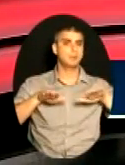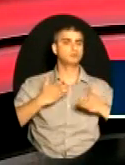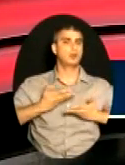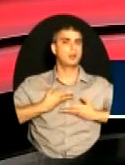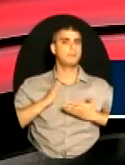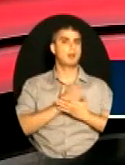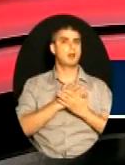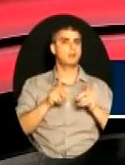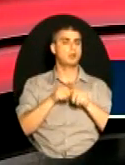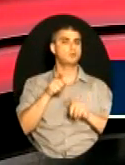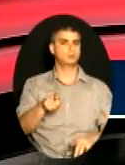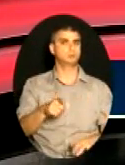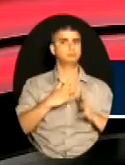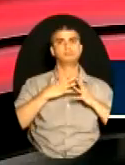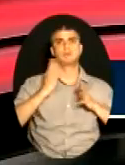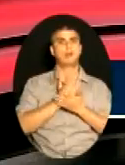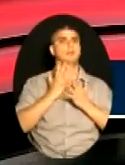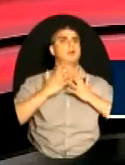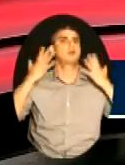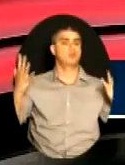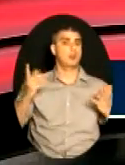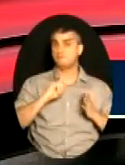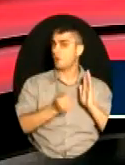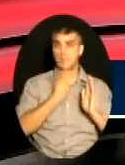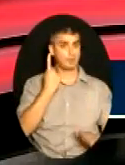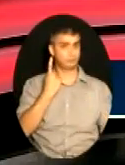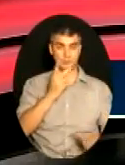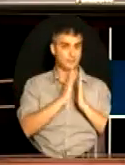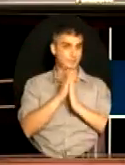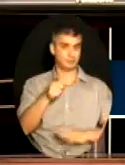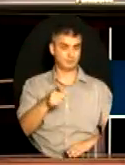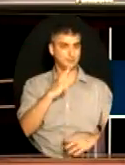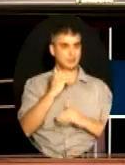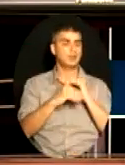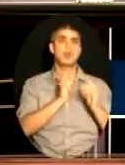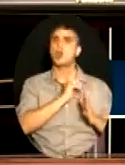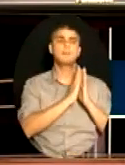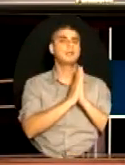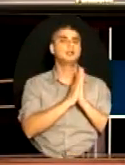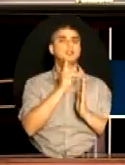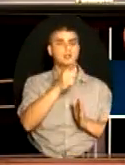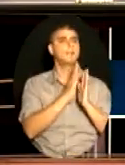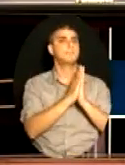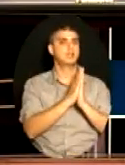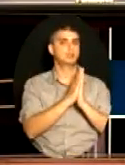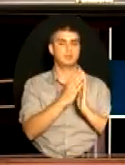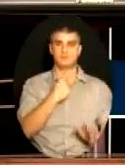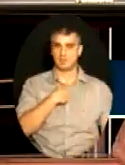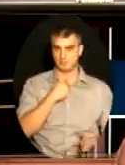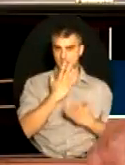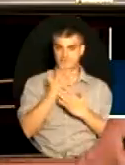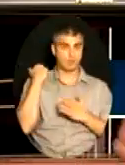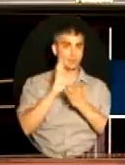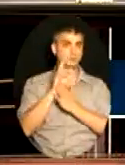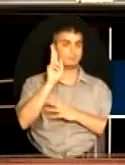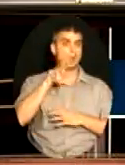לקבל החלטה כזאת גורפת? תראי, סוף סוף ואגב, אני... ואגב, לא בפעם הראשונה לא, ביקשתם, זה כבר זה תהליך. לא ביקשתי, ביקשת. נכון. ואני כבר